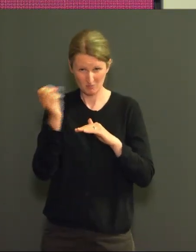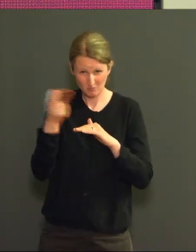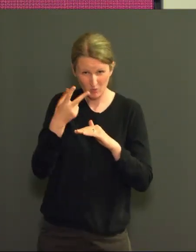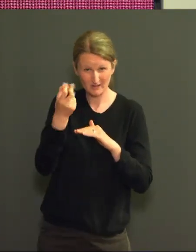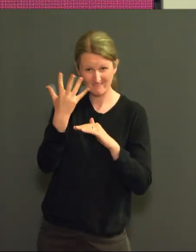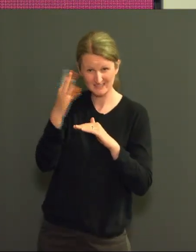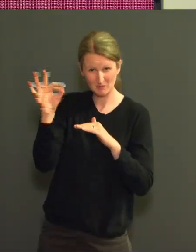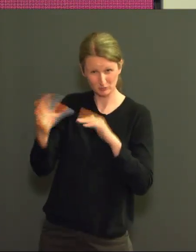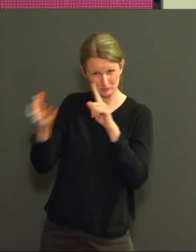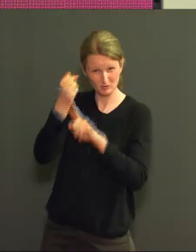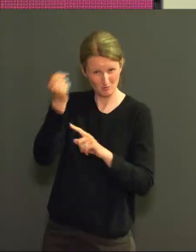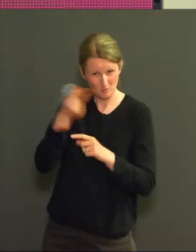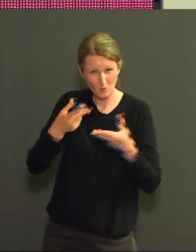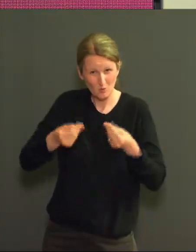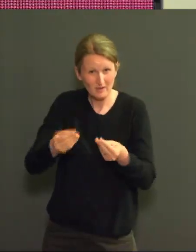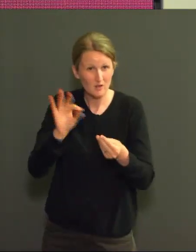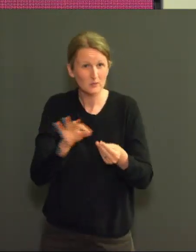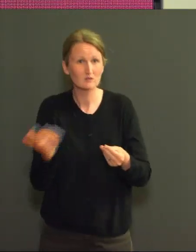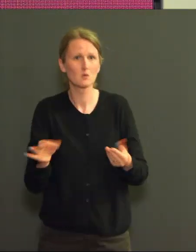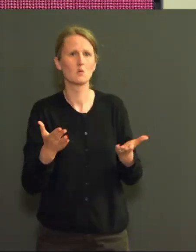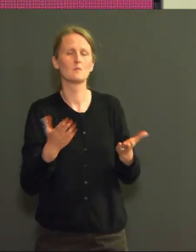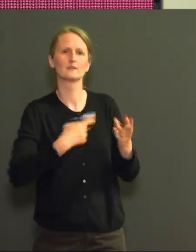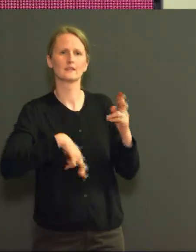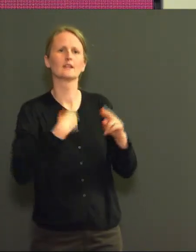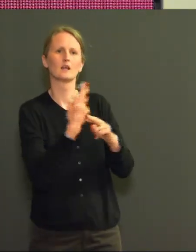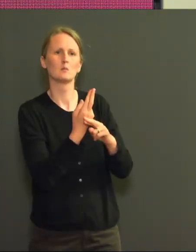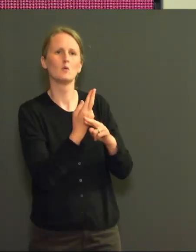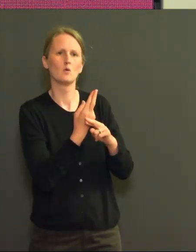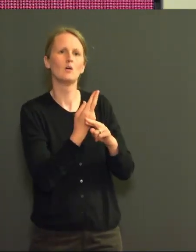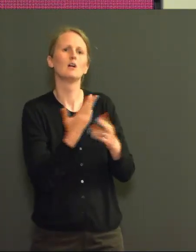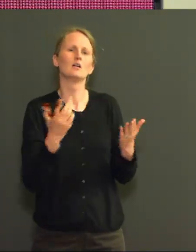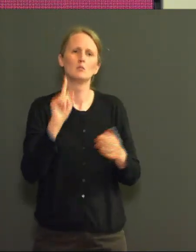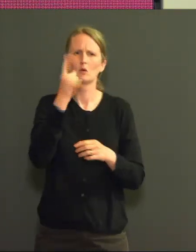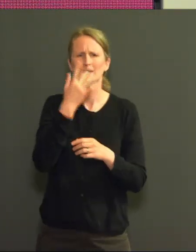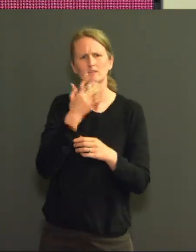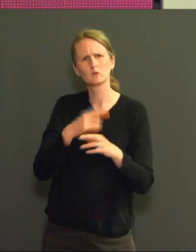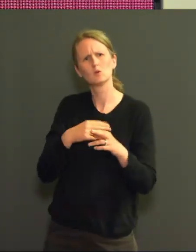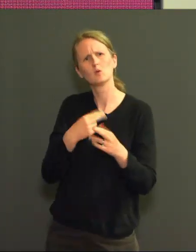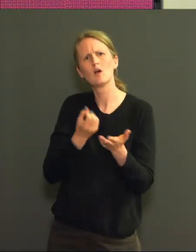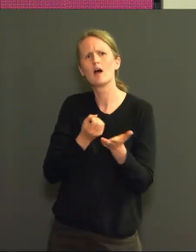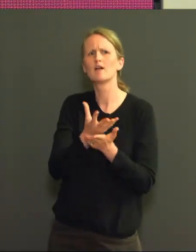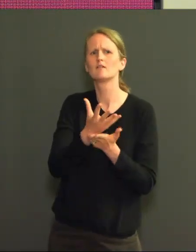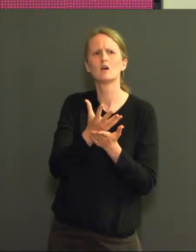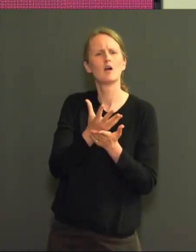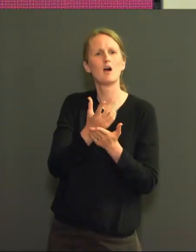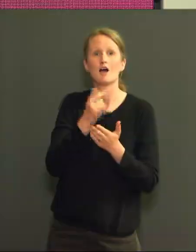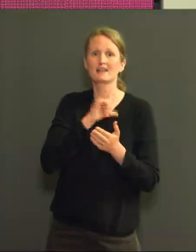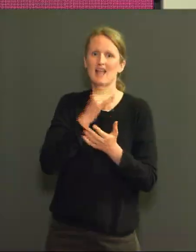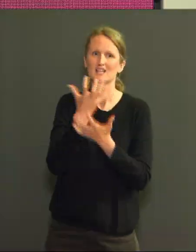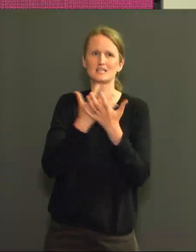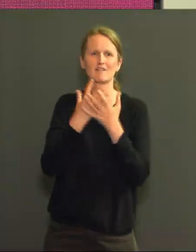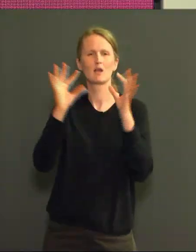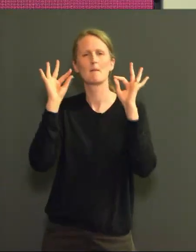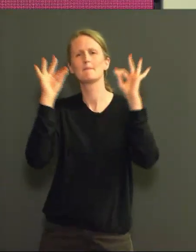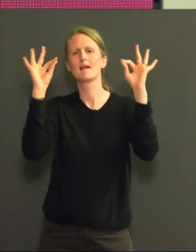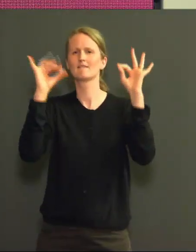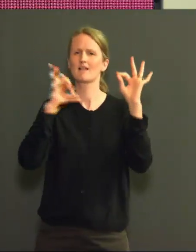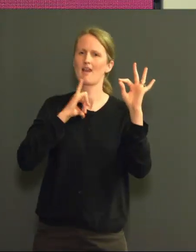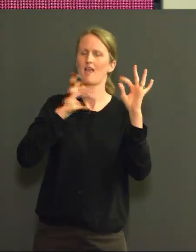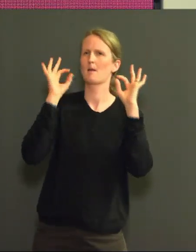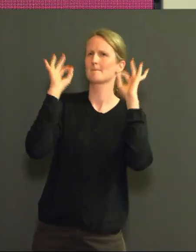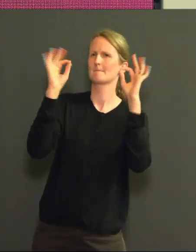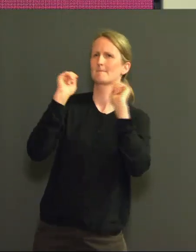Alors je pense qu'il faut commencer par se rendre compte qu'il n'y a pas un chiffre magique, un chiffre qui permet d'être parfait. Au début de la pandémie,